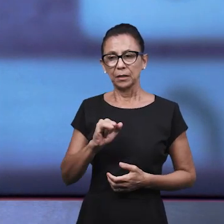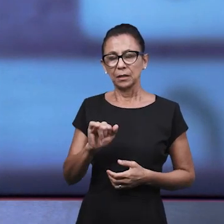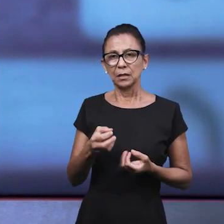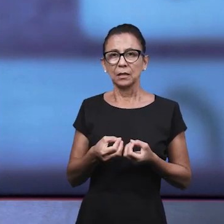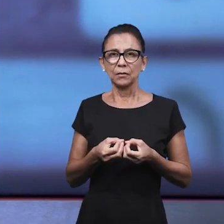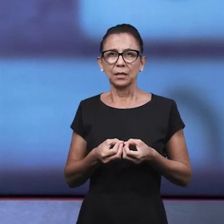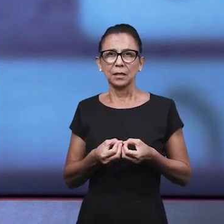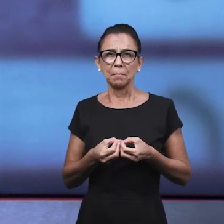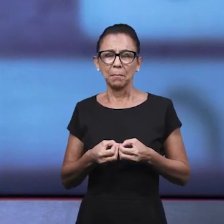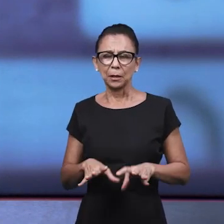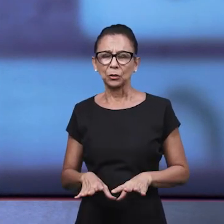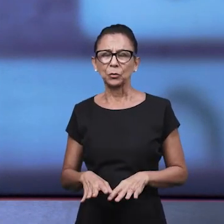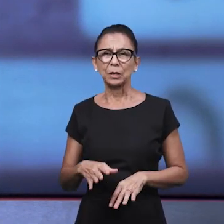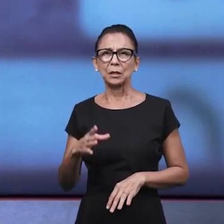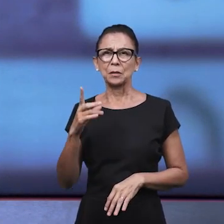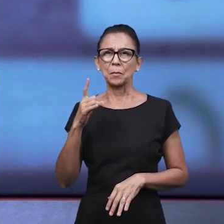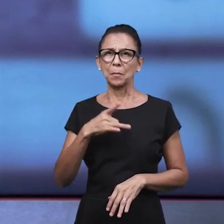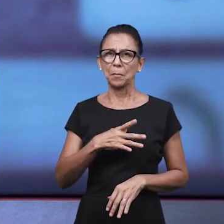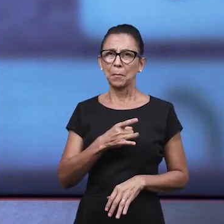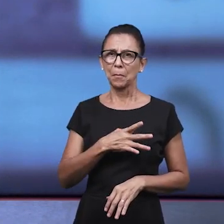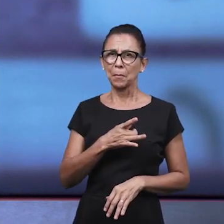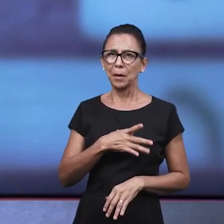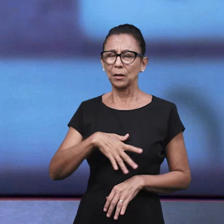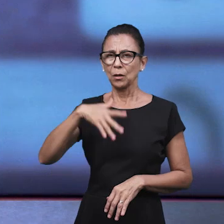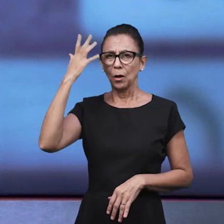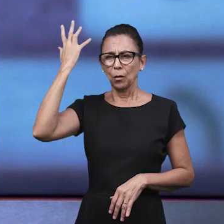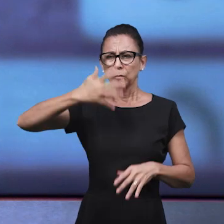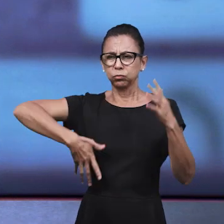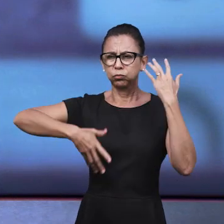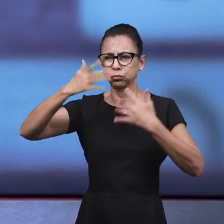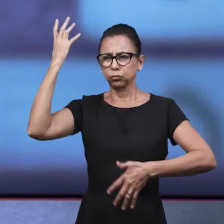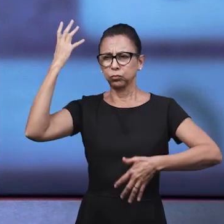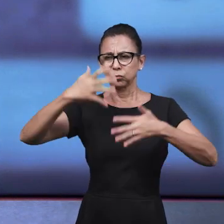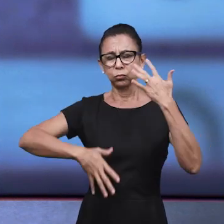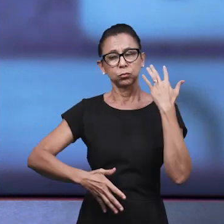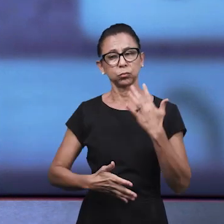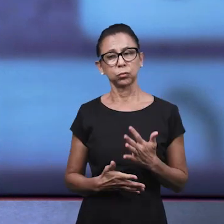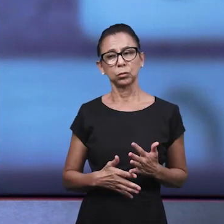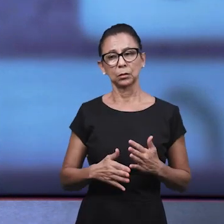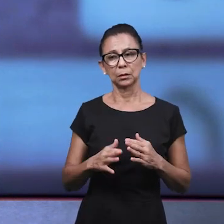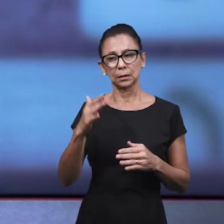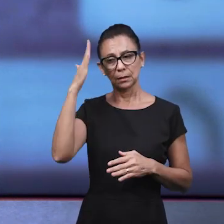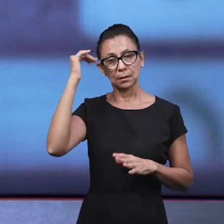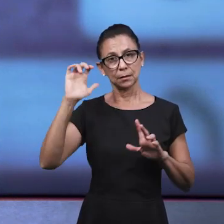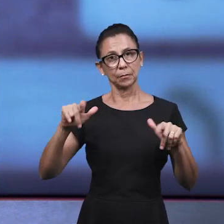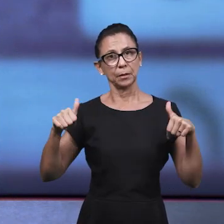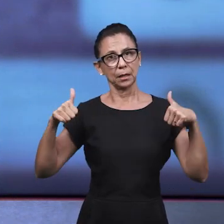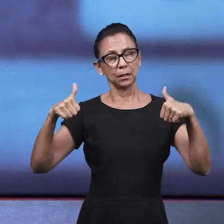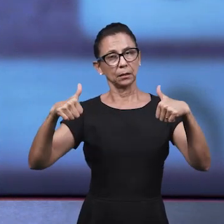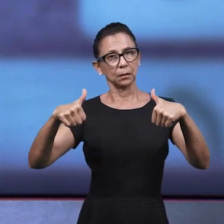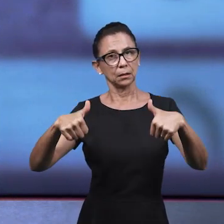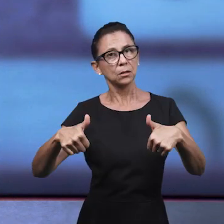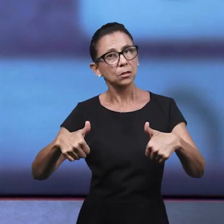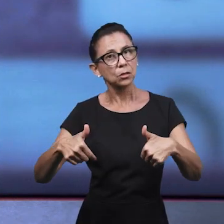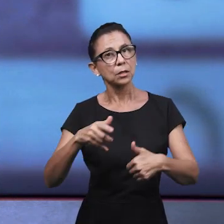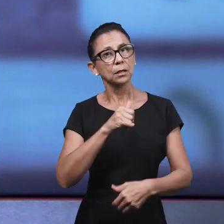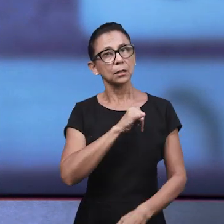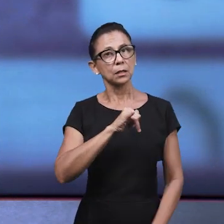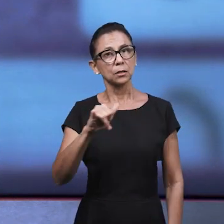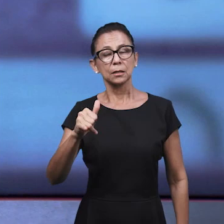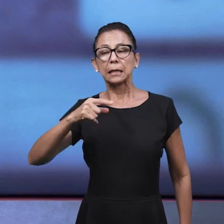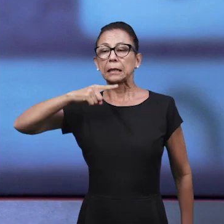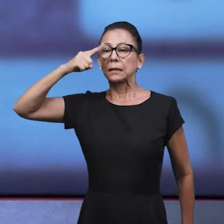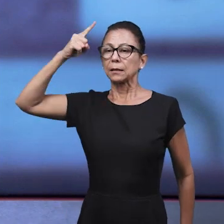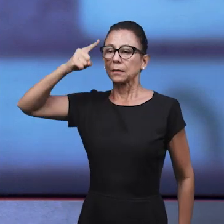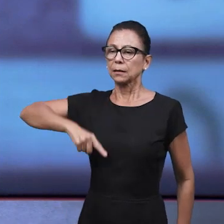euh, être capable de travailler avec des pertes et des frustrations, respecter les différences. Nous devons